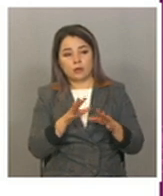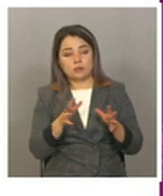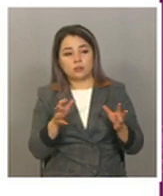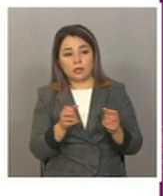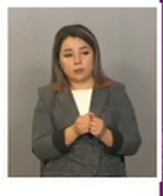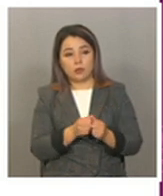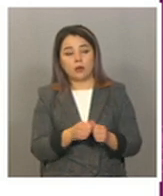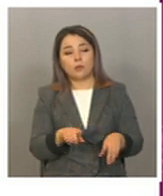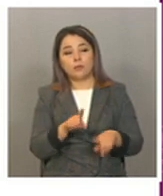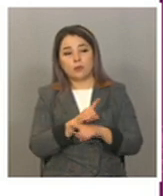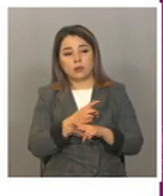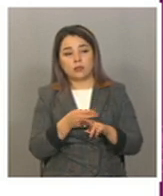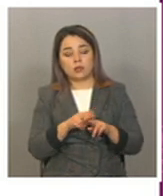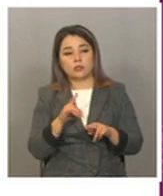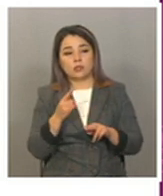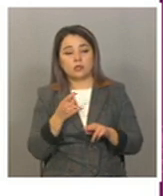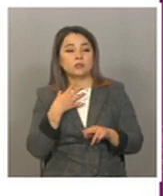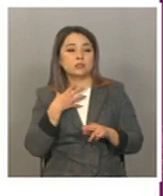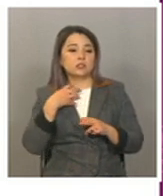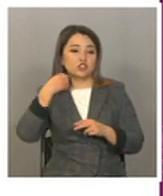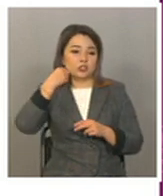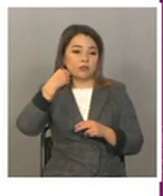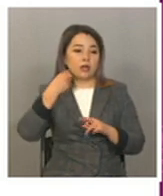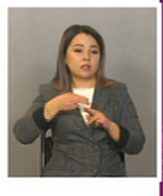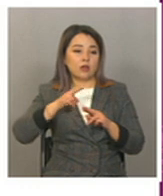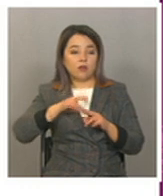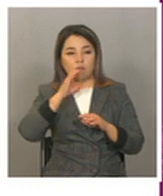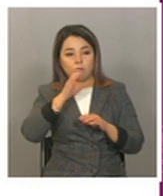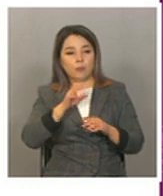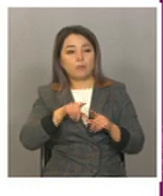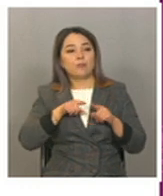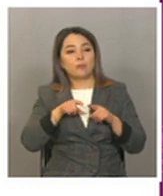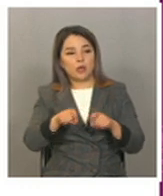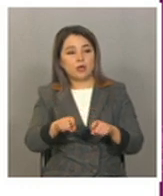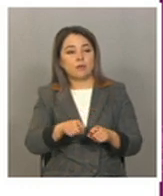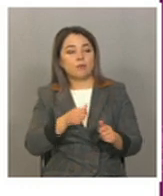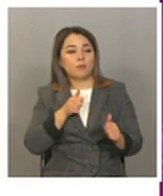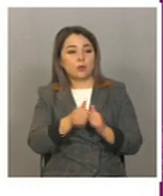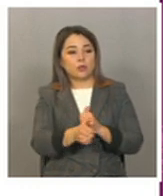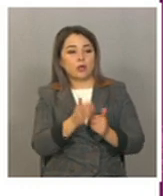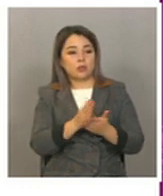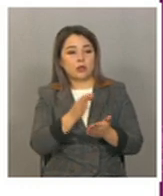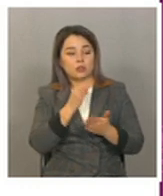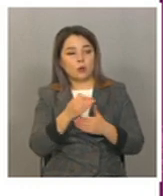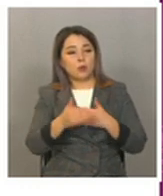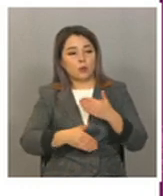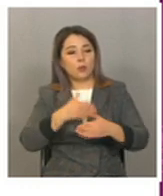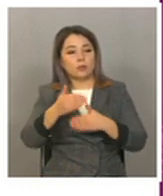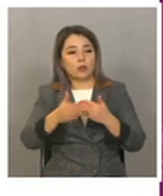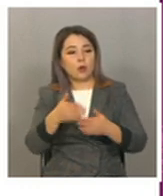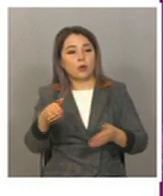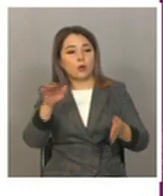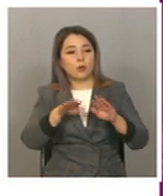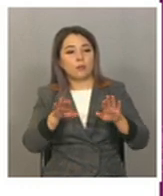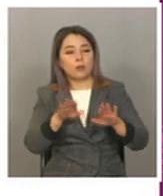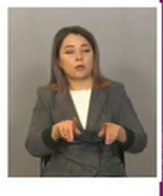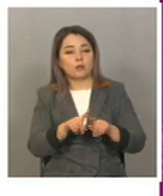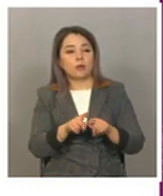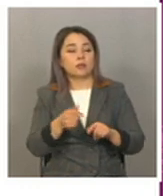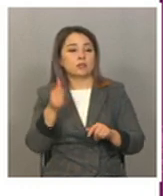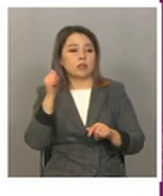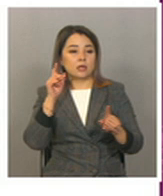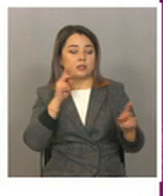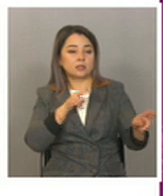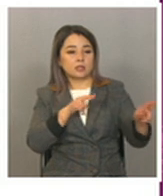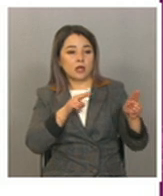Мертвой хваткой, держа малыша за шиворот, волчица упорно бежала вперед, уходила все дальше в горы, и даже когда позади прогремел